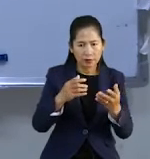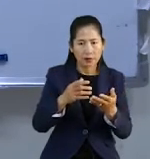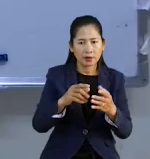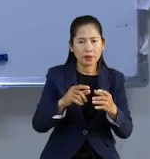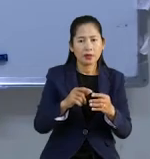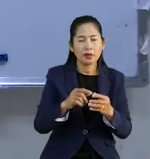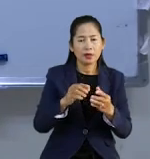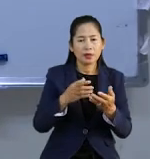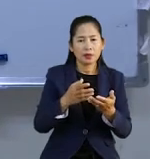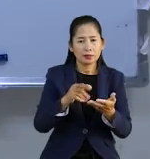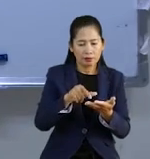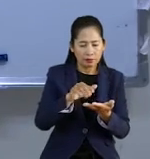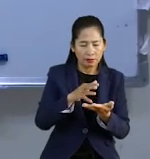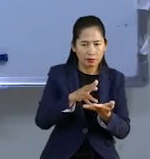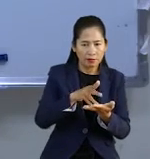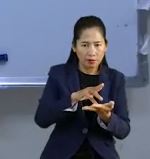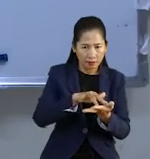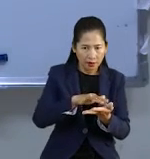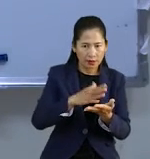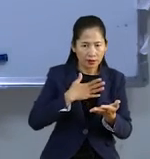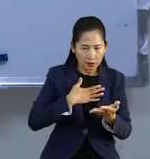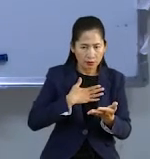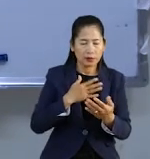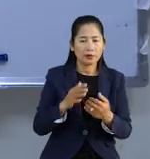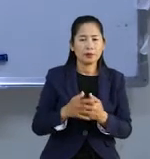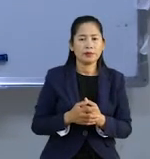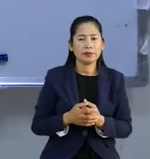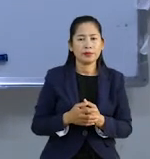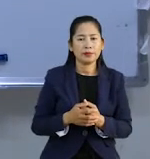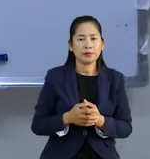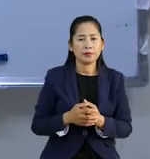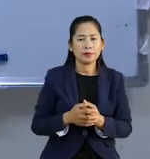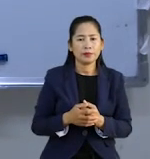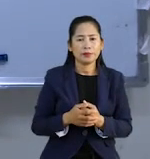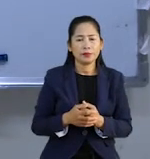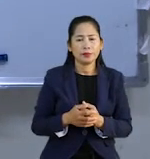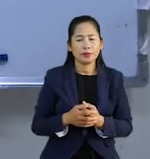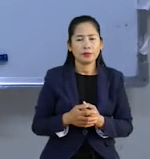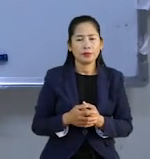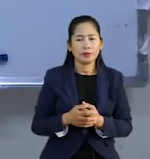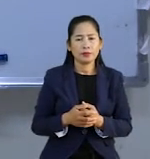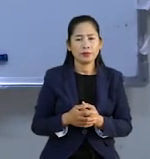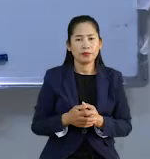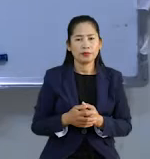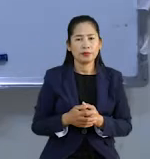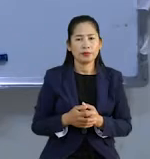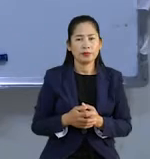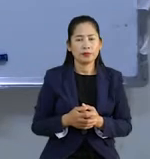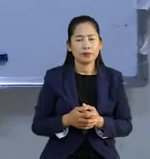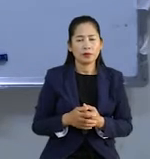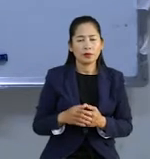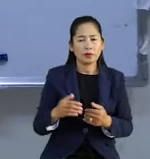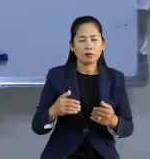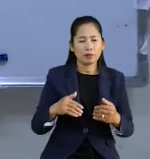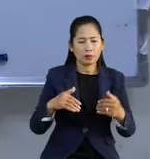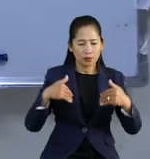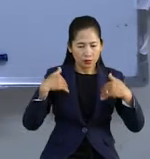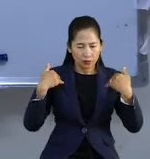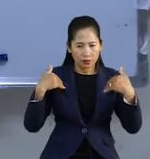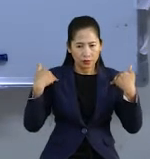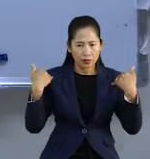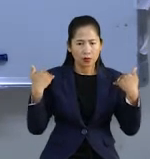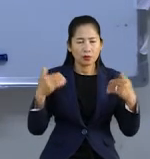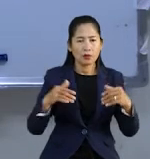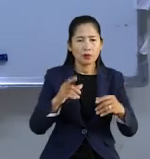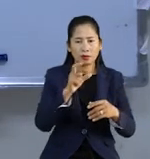นะกาดนั่งหายคือจิตบันสมกวลครูนบอก่อนนะบันสมกวลทักก่อนจิตจิตซะบาดมนุษย์เป็นวัยบาดยัง